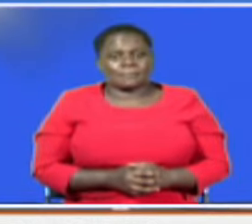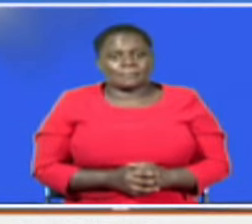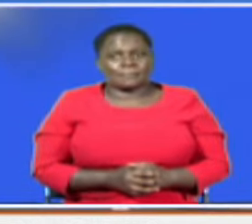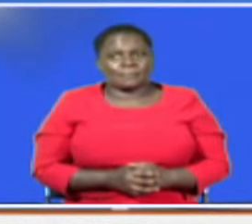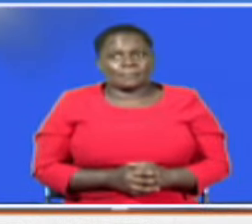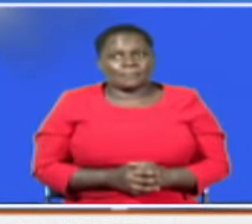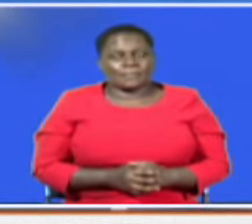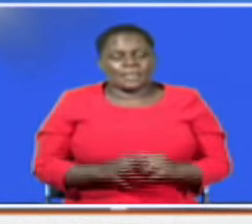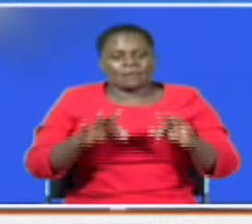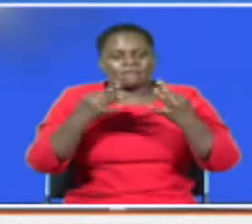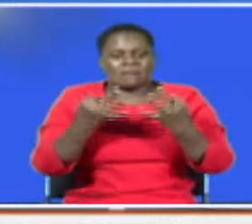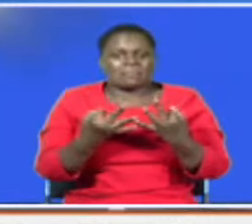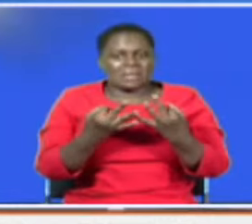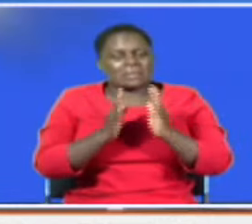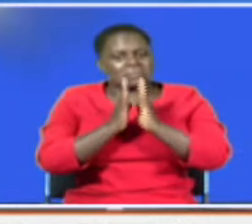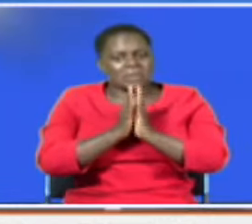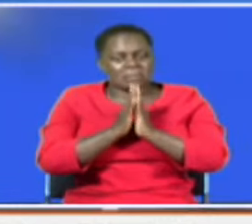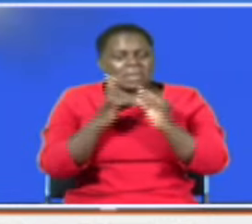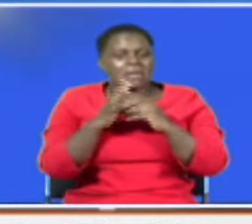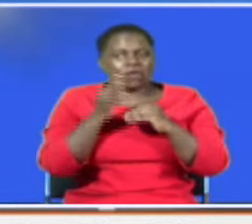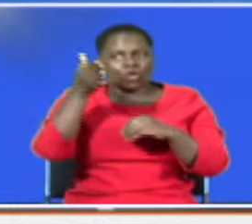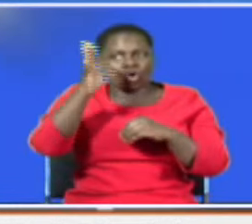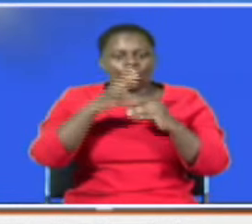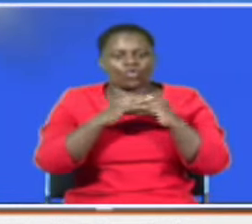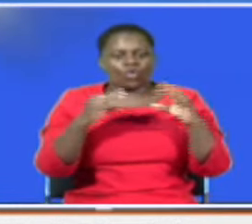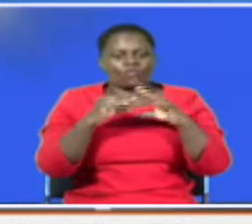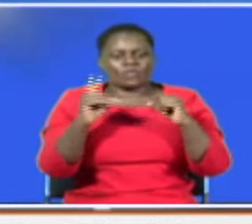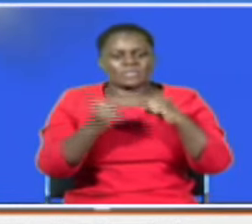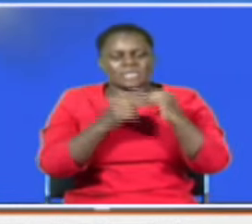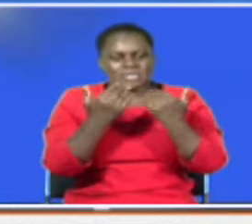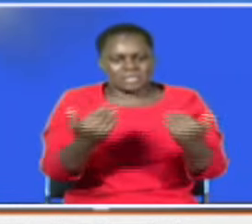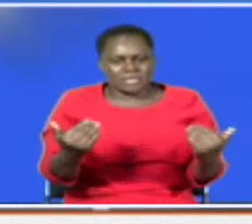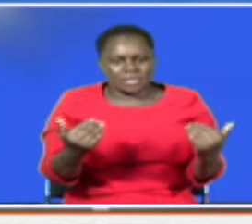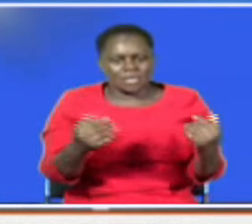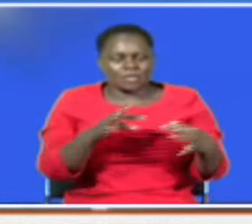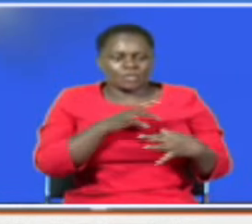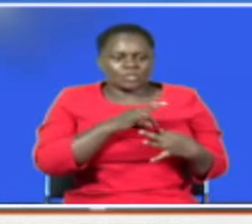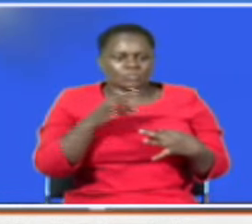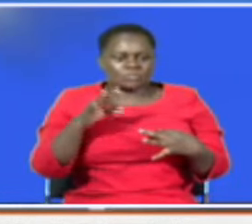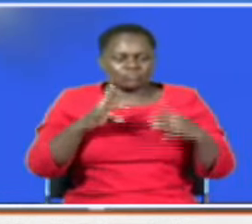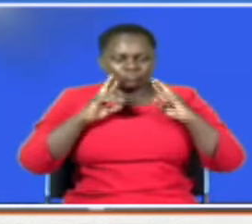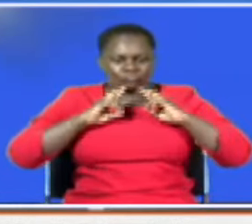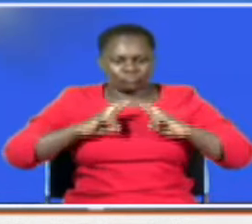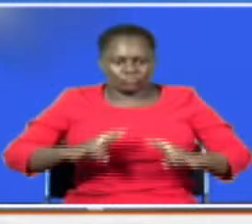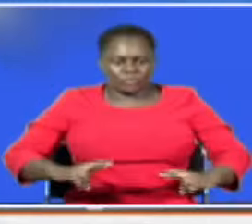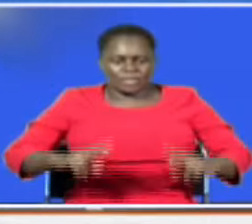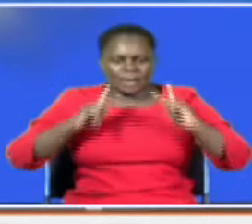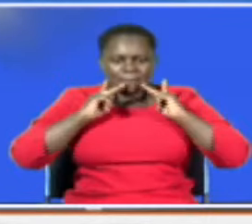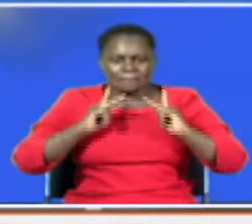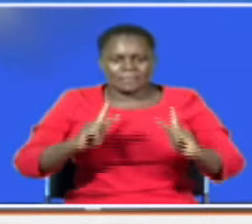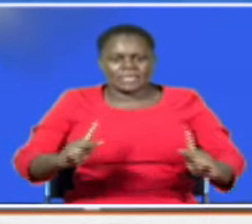Naam, tunaziombea faraja ya familia za watoto hao sita na kwamba roho zao zilazwe mahala pema